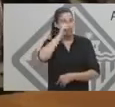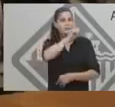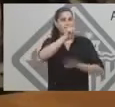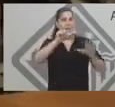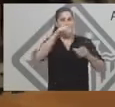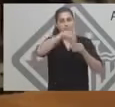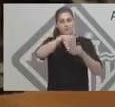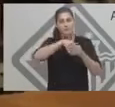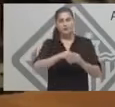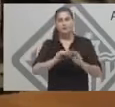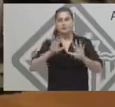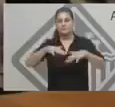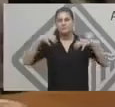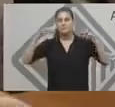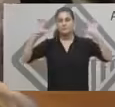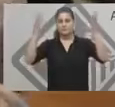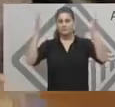vots.